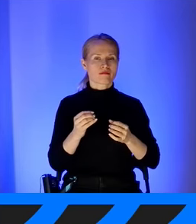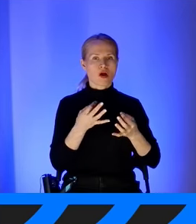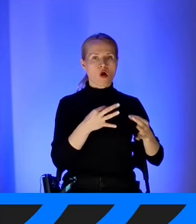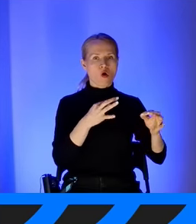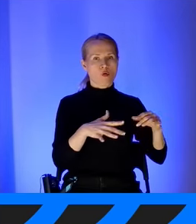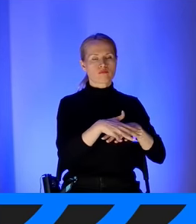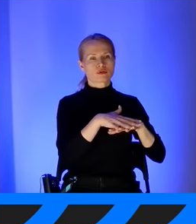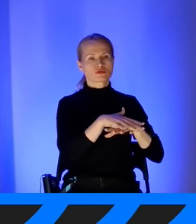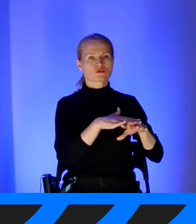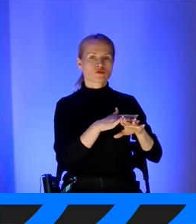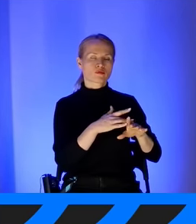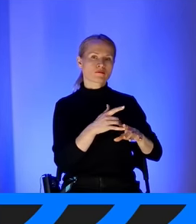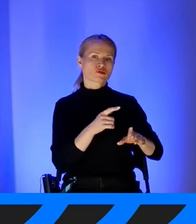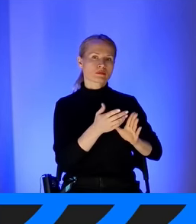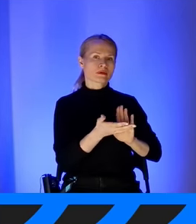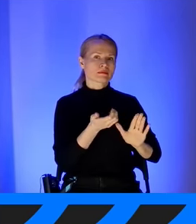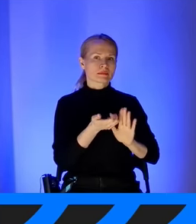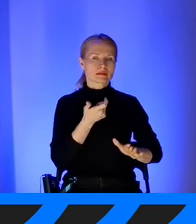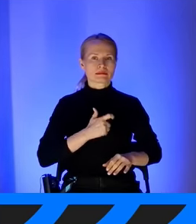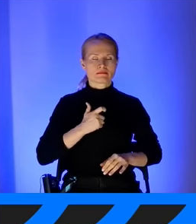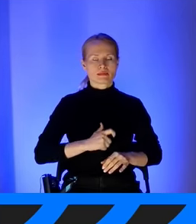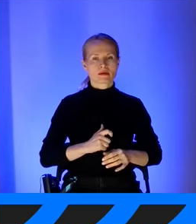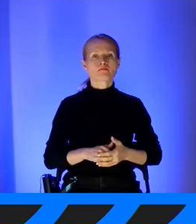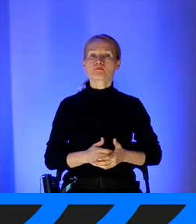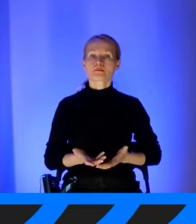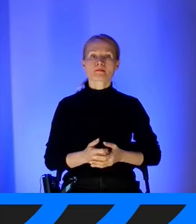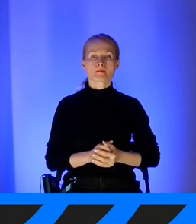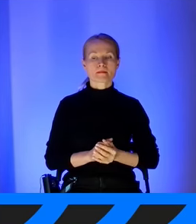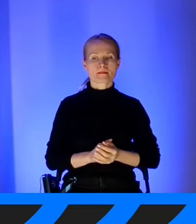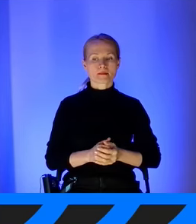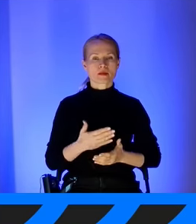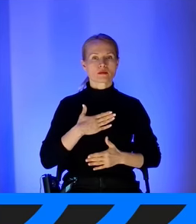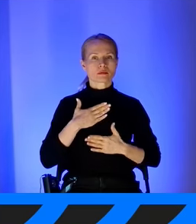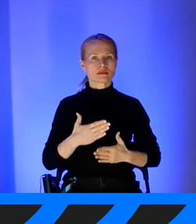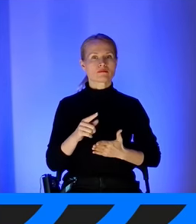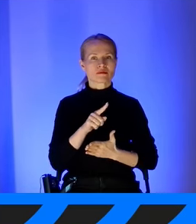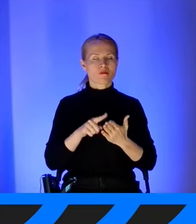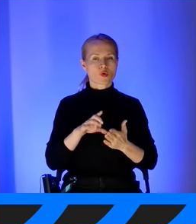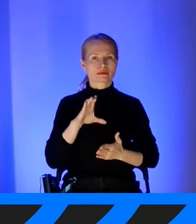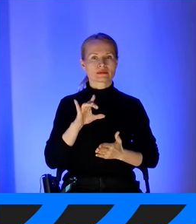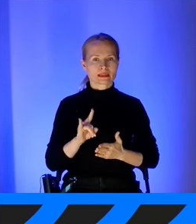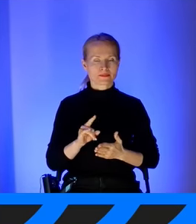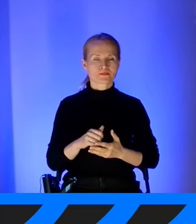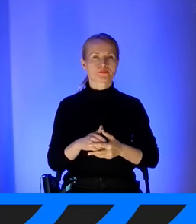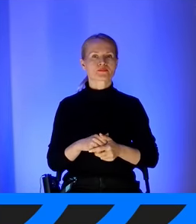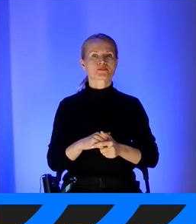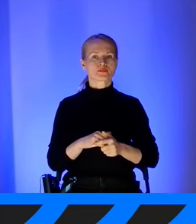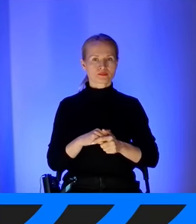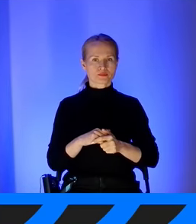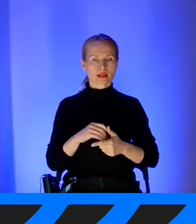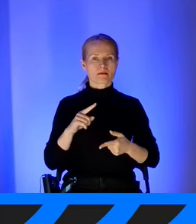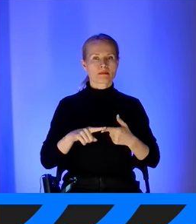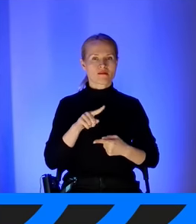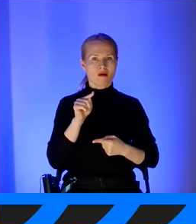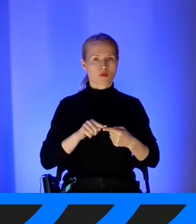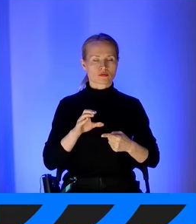можно было там где-то самому разворачивать такие штуки спасибо да спасибо за вопросы получается А ну на